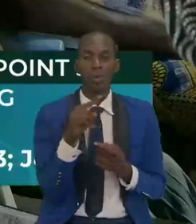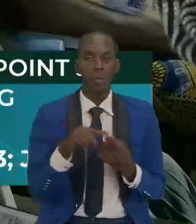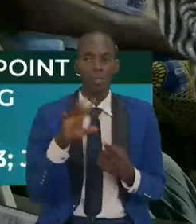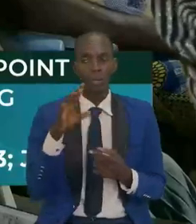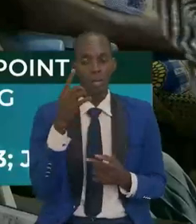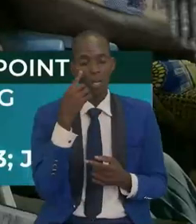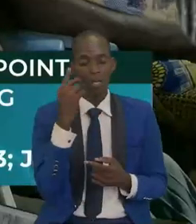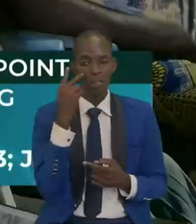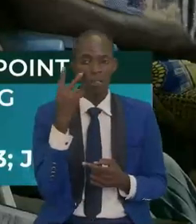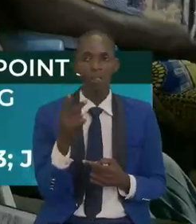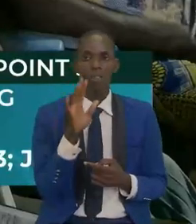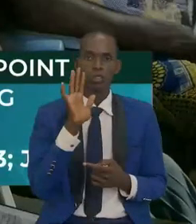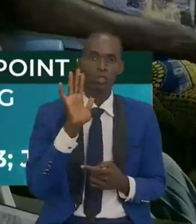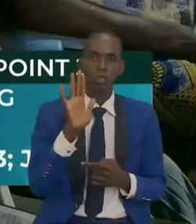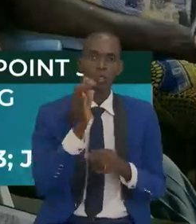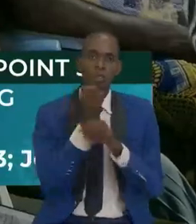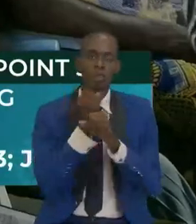Lorsque vos yeux voient,